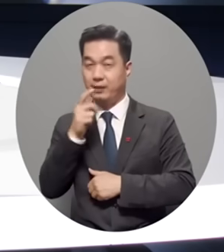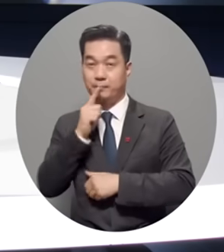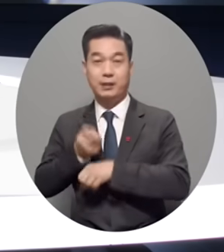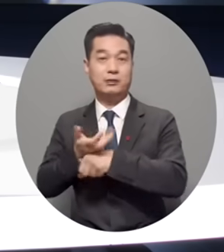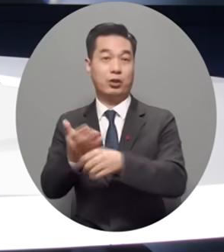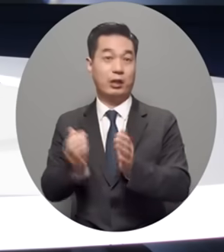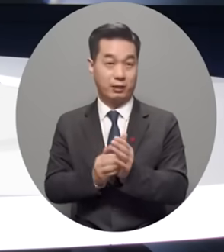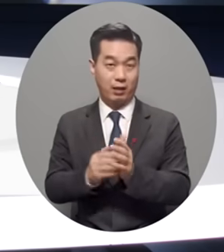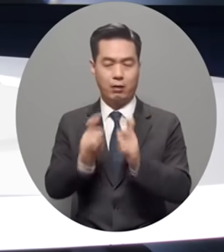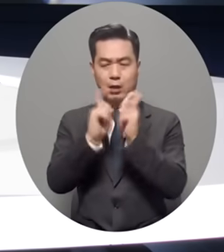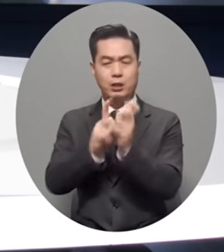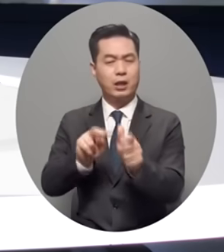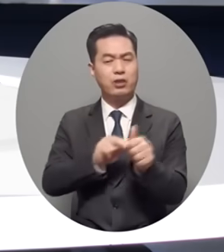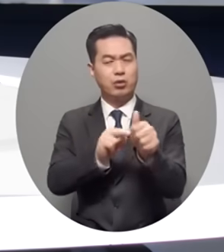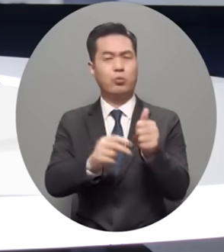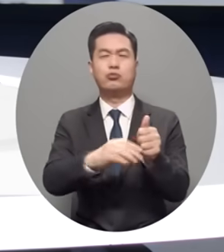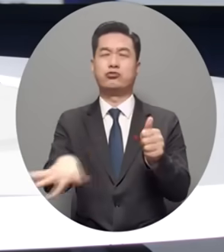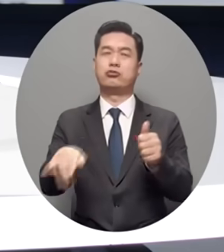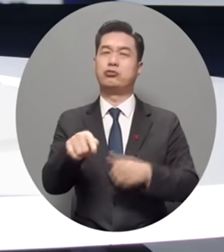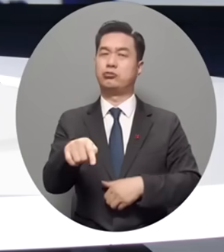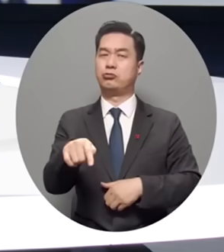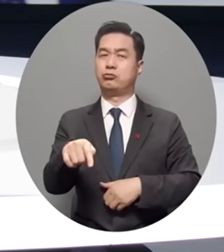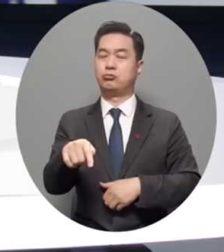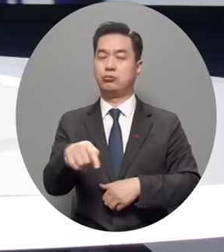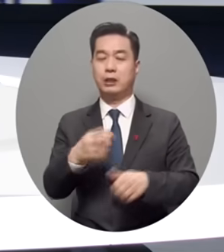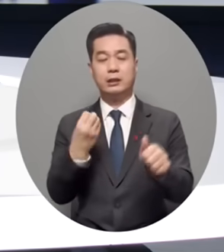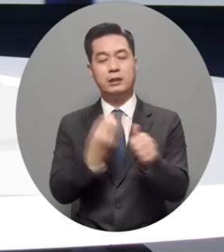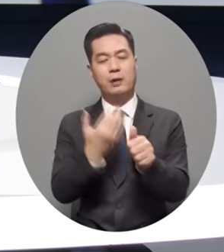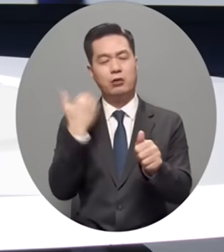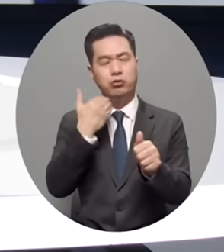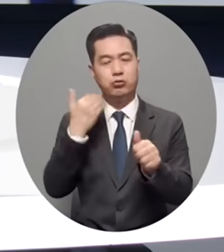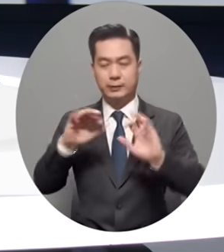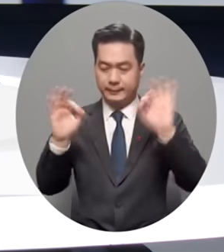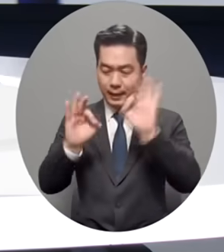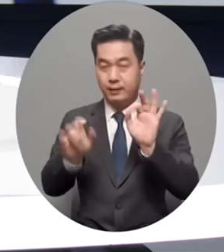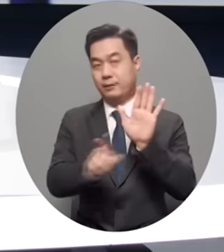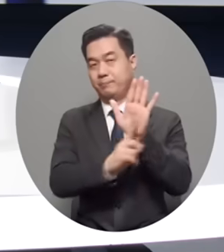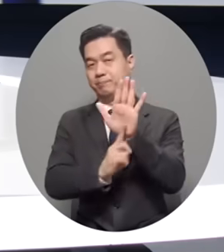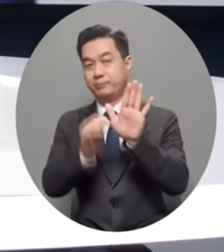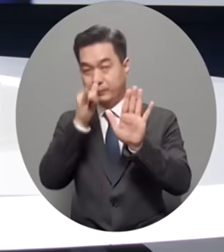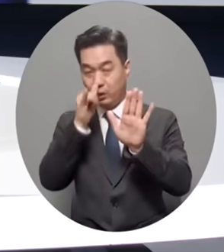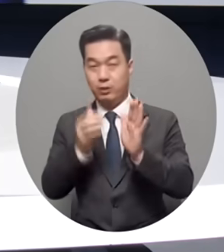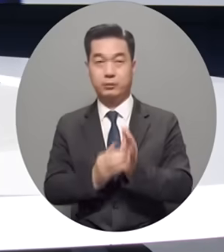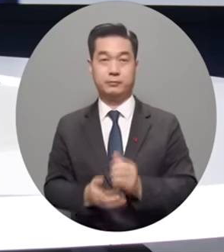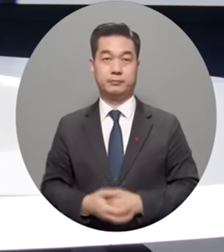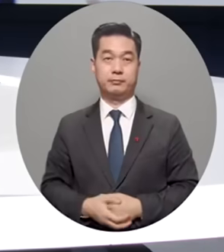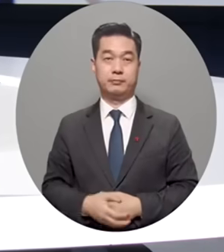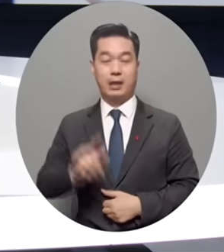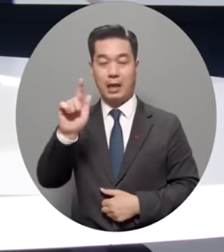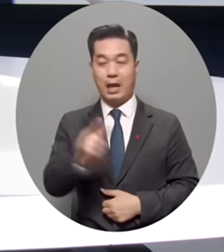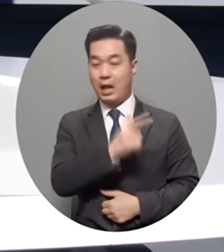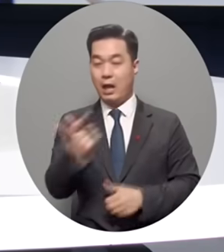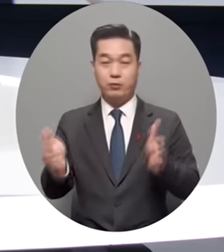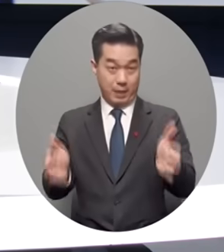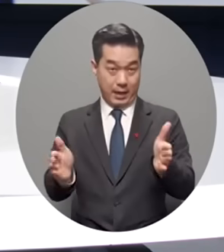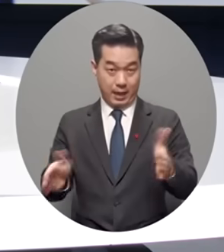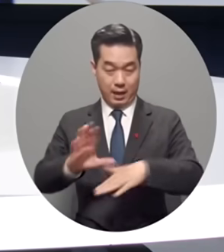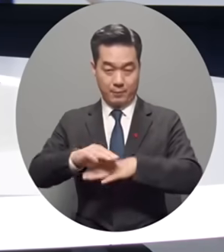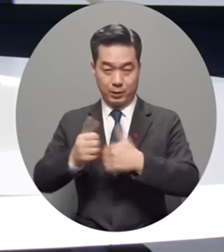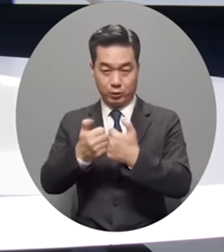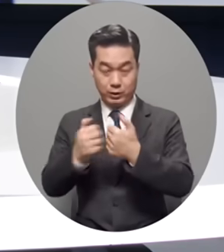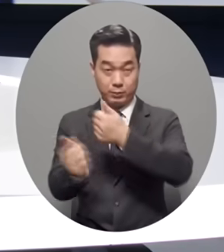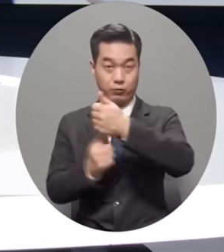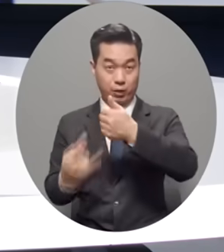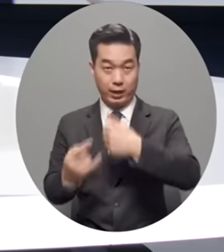위원장은 개인정보 유출이라면서 제보자를 색출하겠다고 예고한 바 있습니다. 하루 만인 오늘 방심위가 검찰의